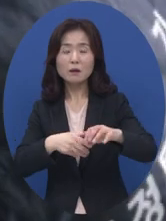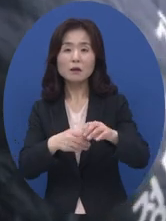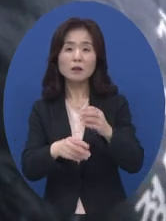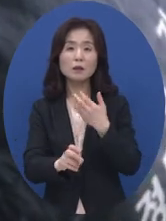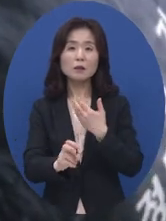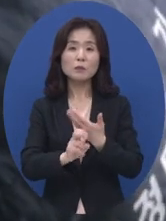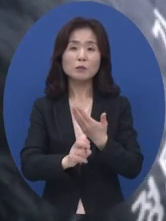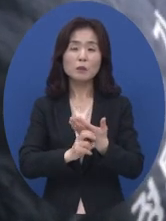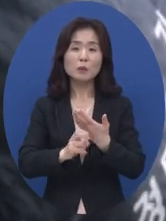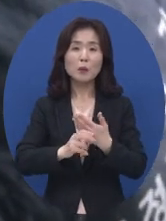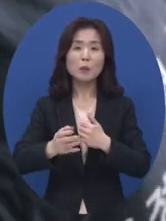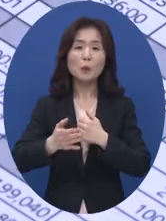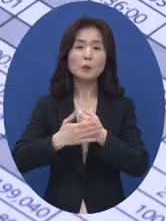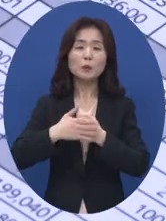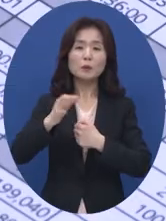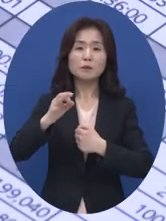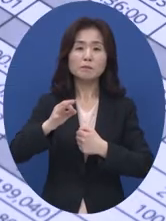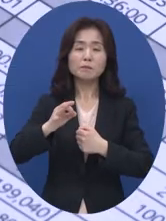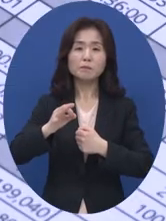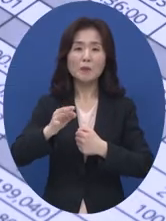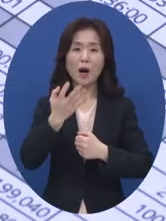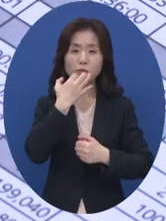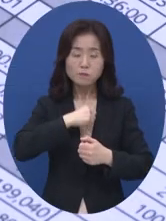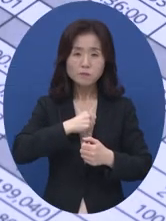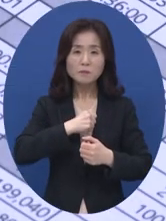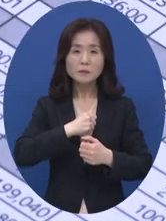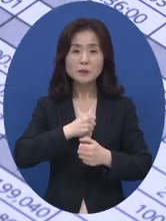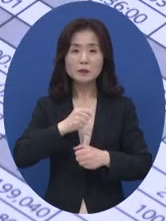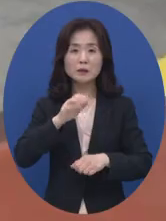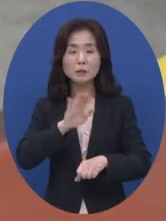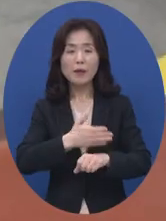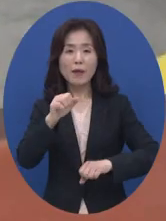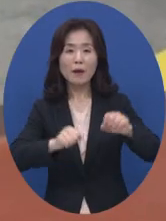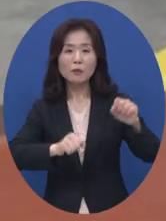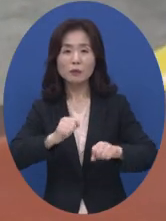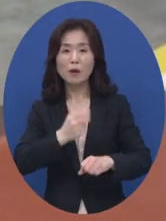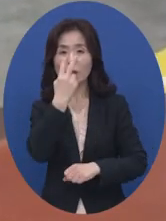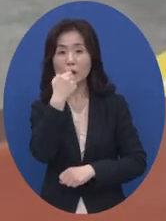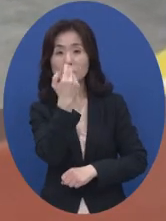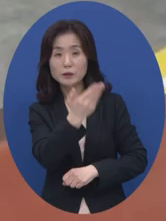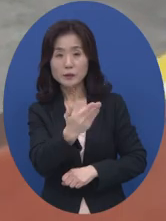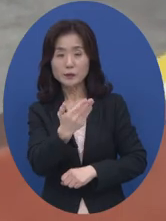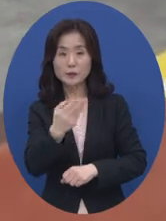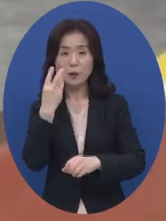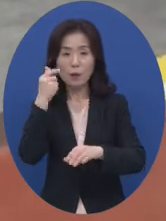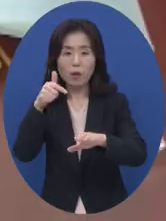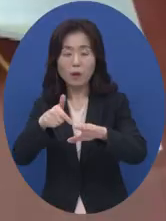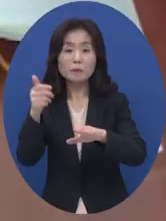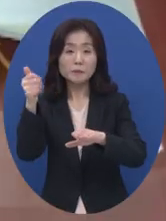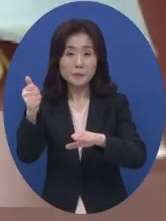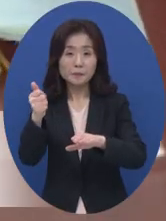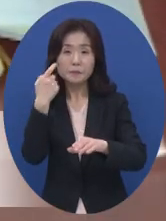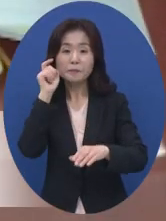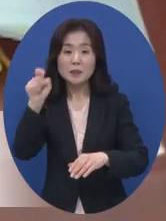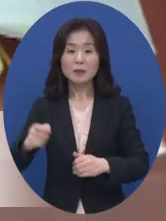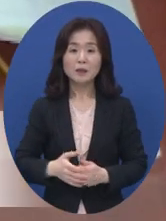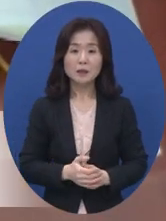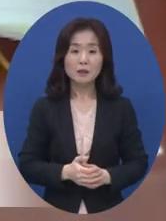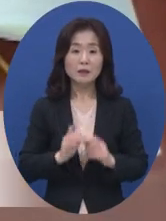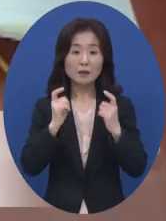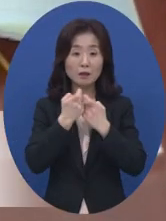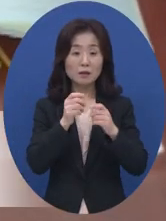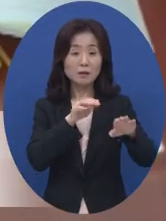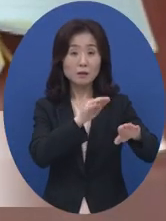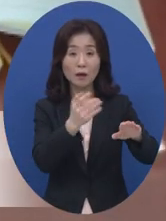보조금을 타낸 화물차 운전자들의 만행을 눈감아 준 주요 업자도 수사망이 걸려 들었읍니다 굉 잘 안 한단 얘깁니다 아